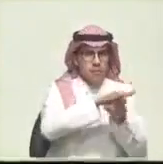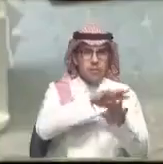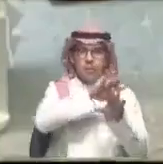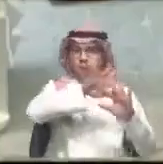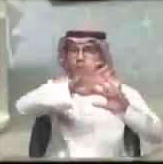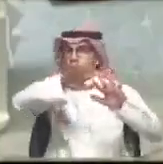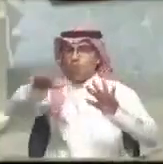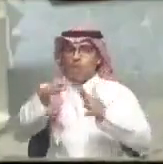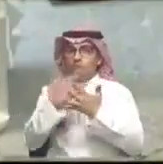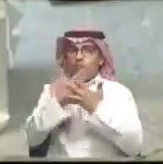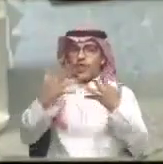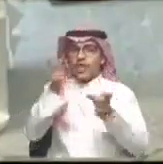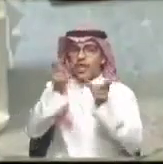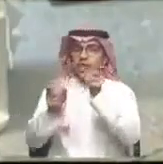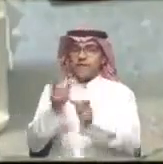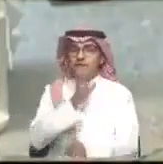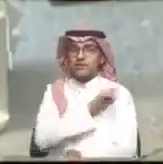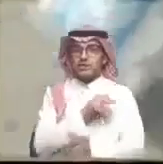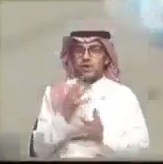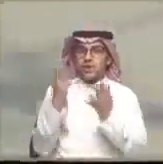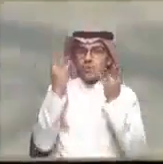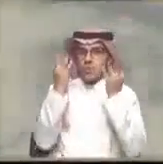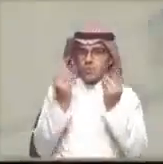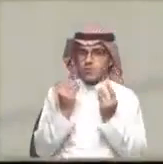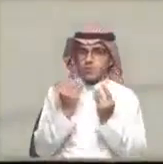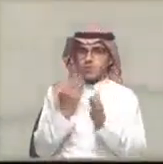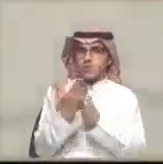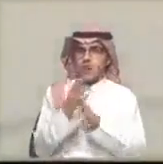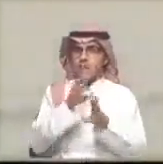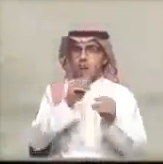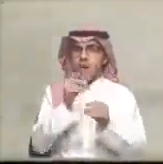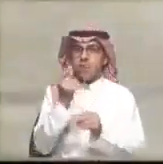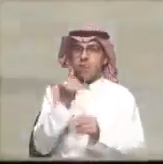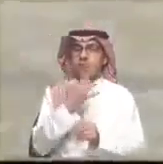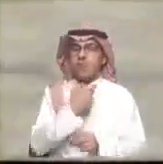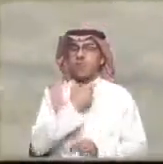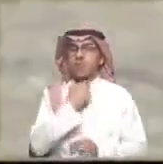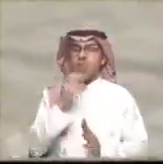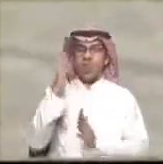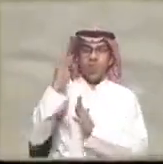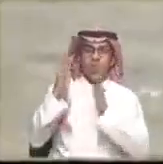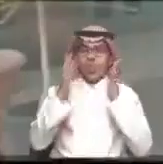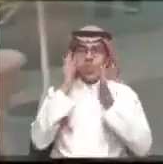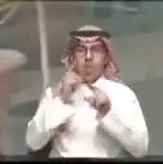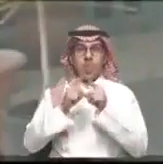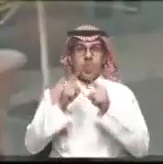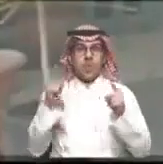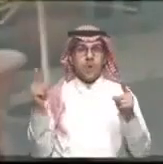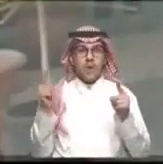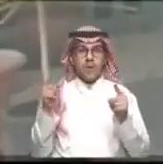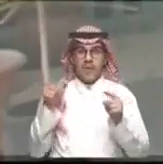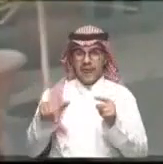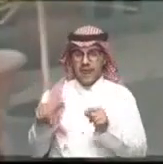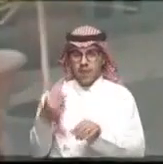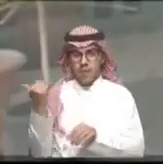لوكالة الأونروا ب 50 مليون دولار التي تعاني من عجز مالي منذ فترة طويلة. هذا التبرع